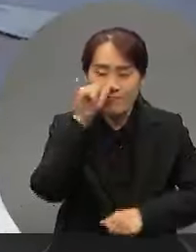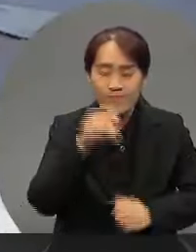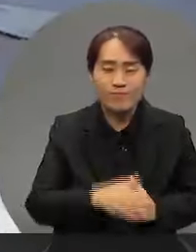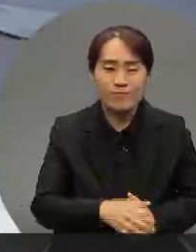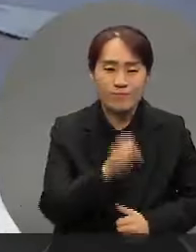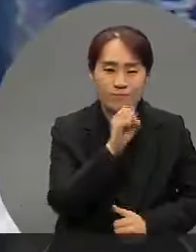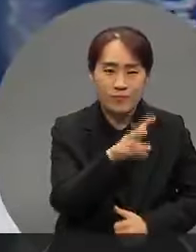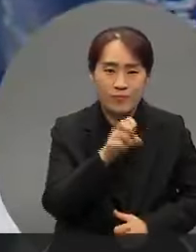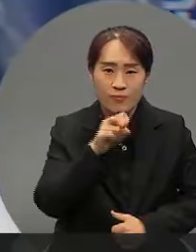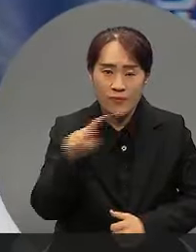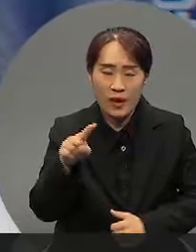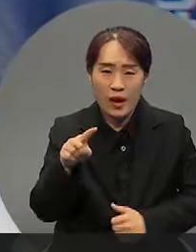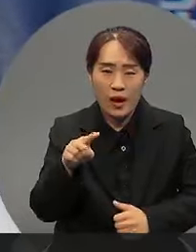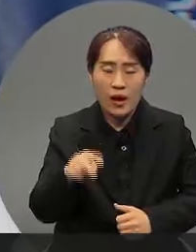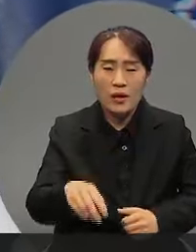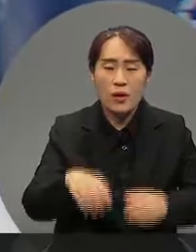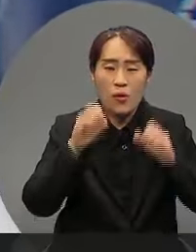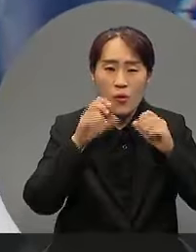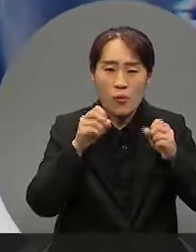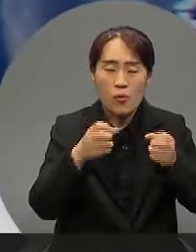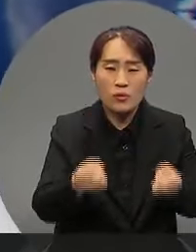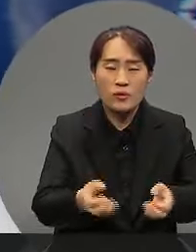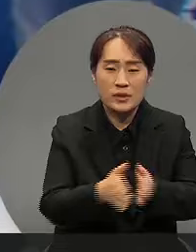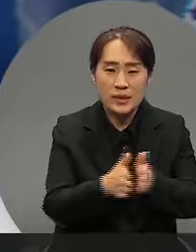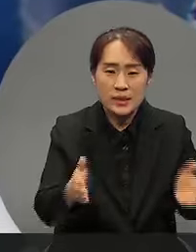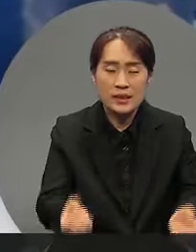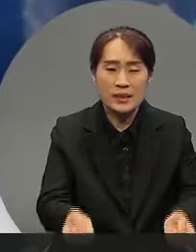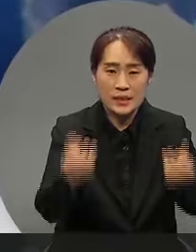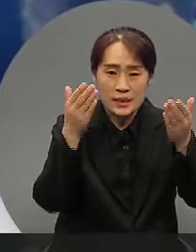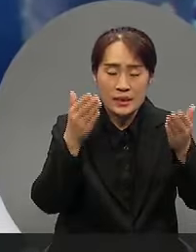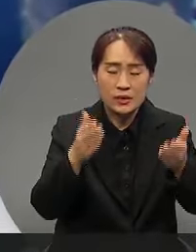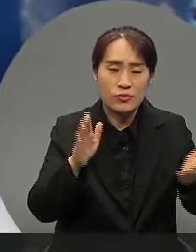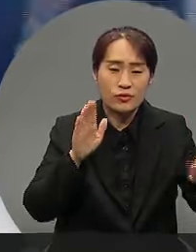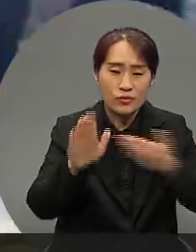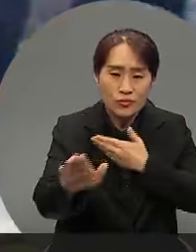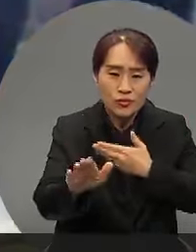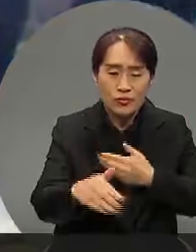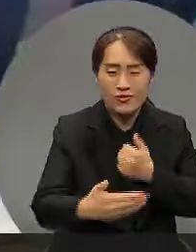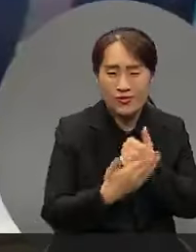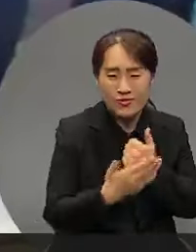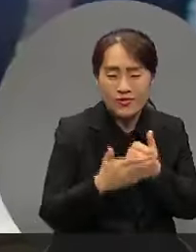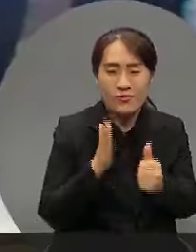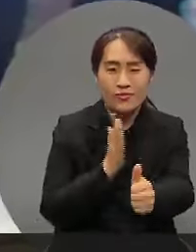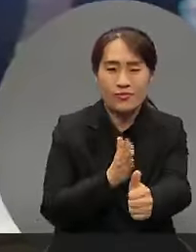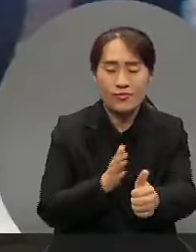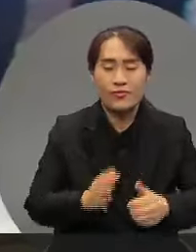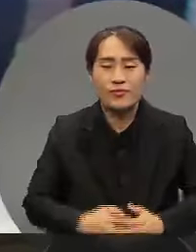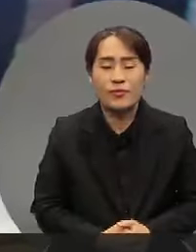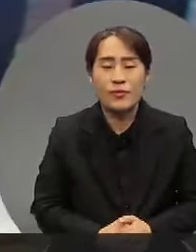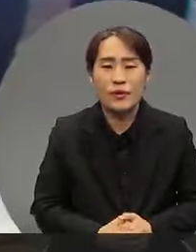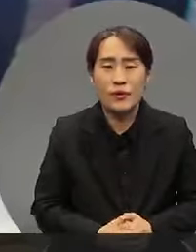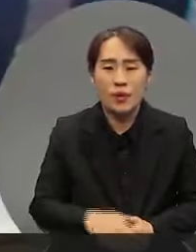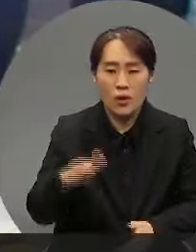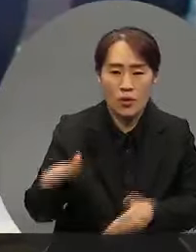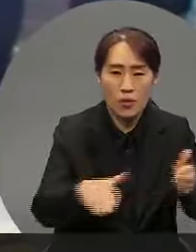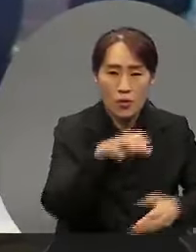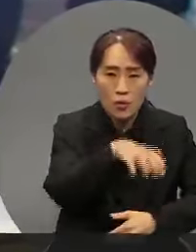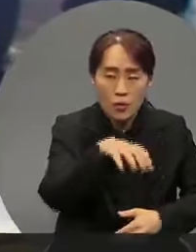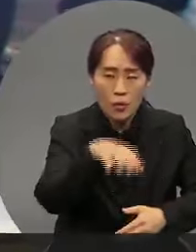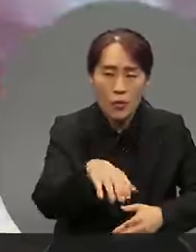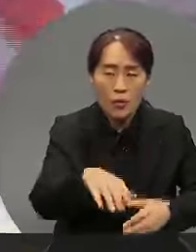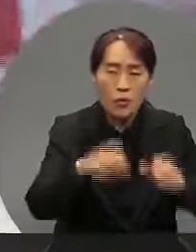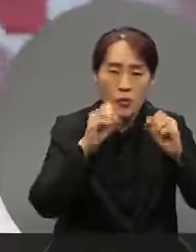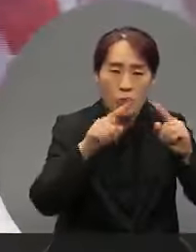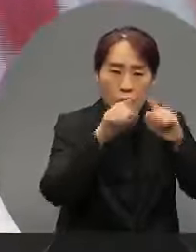일제히 출정식을 열고 정권 심판, 민생 우선을 외치며 득표전에 나섰는데요. 거리에서는 선거